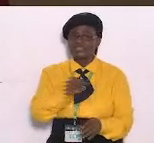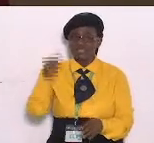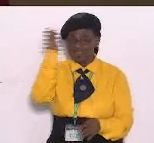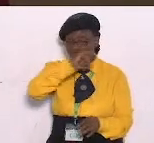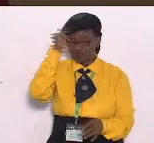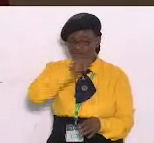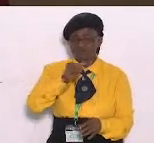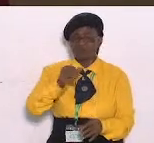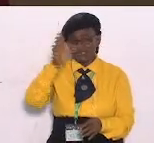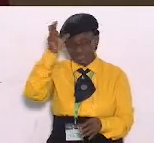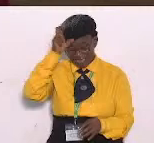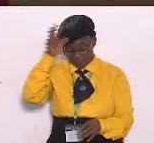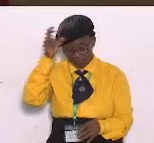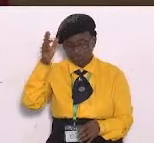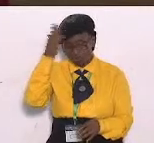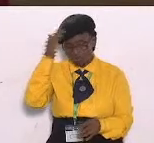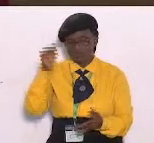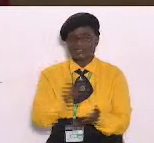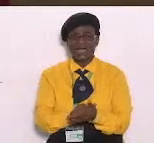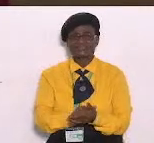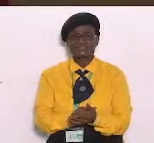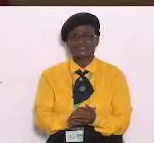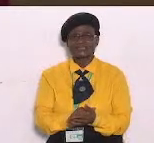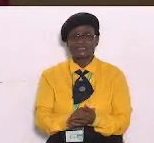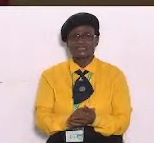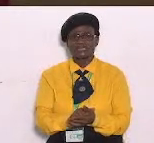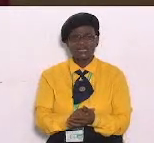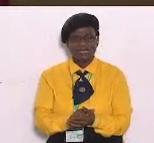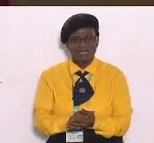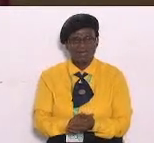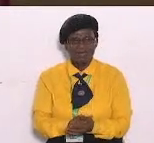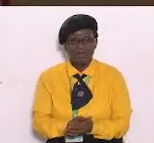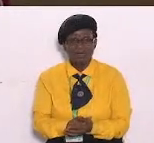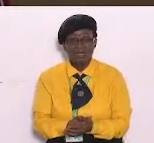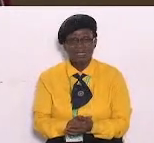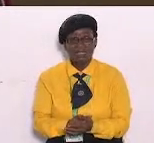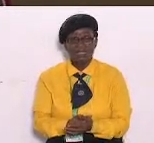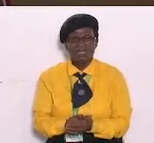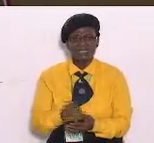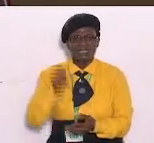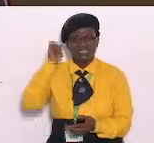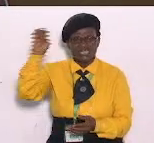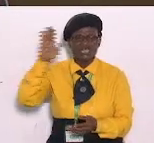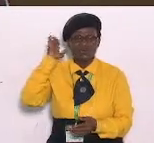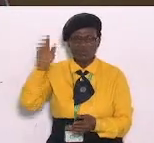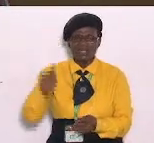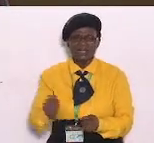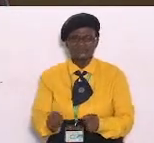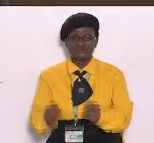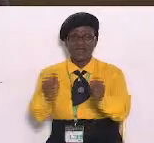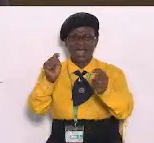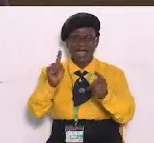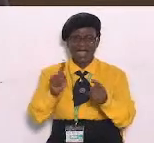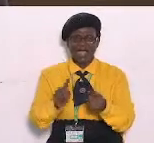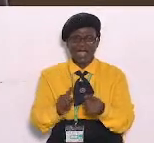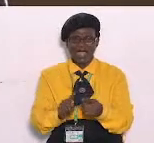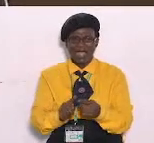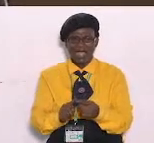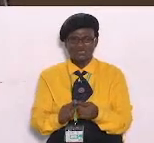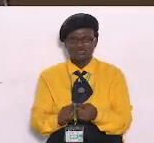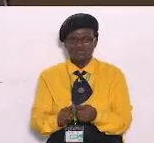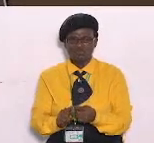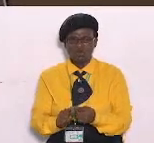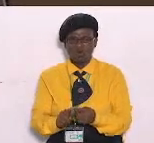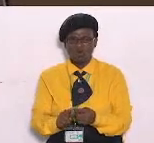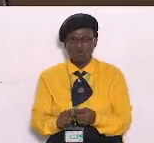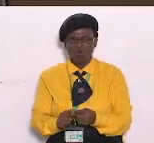un insensé le diable connaît cela et il va essayer